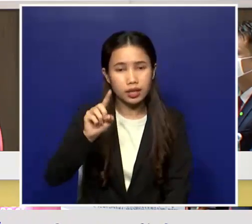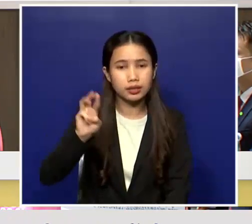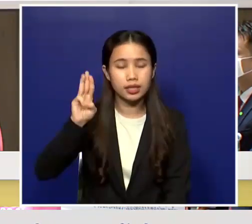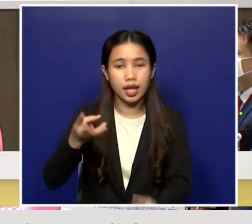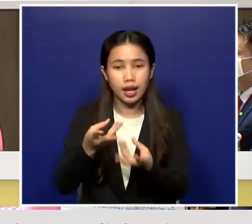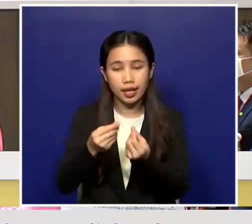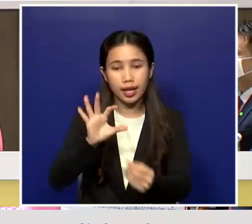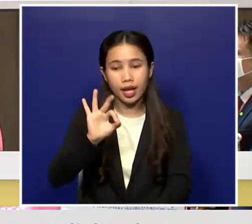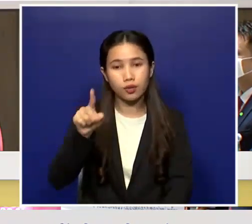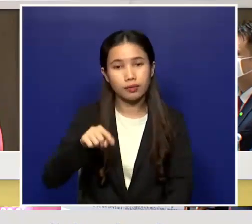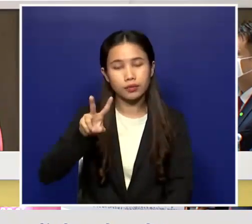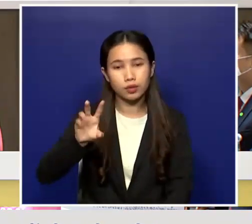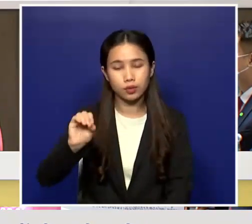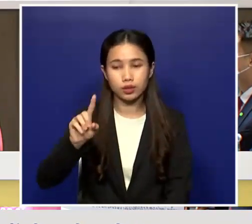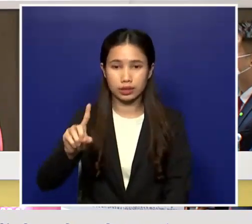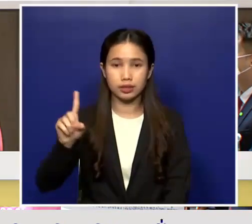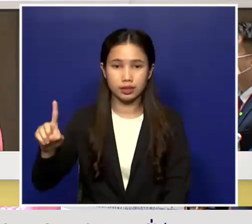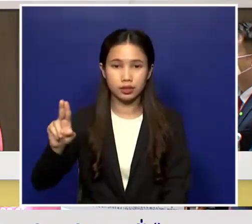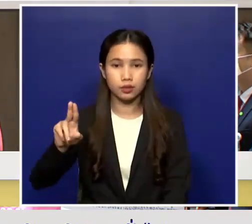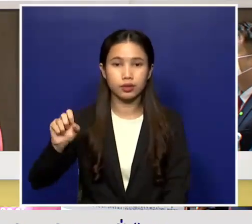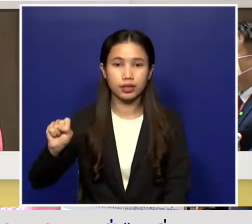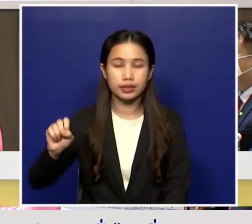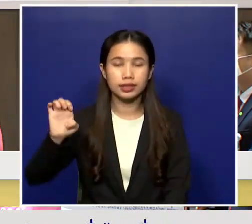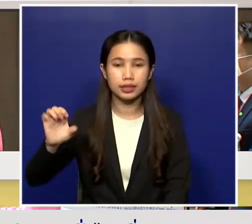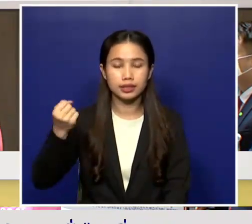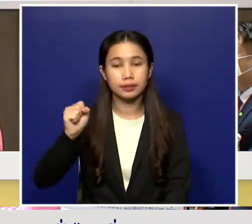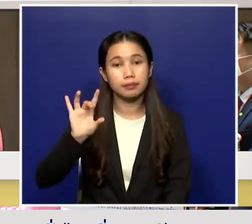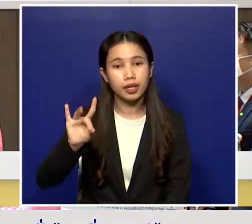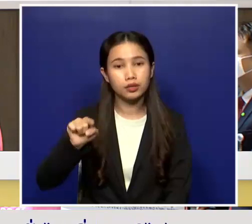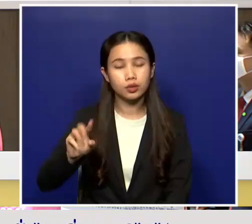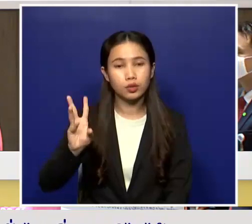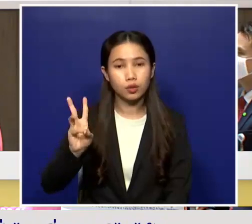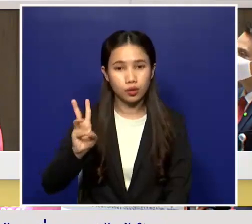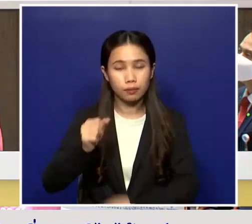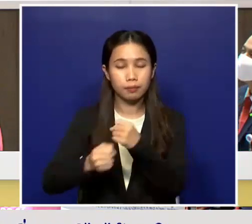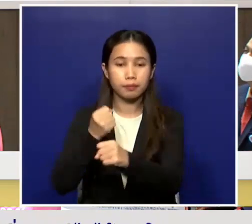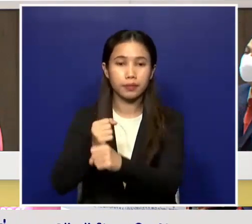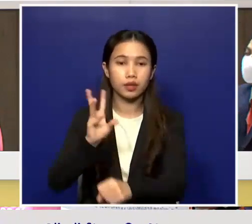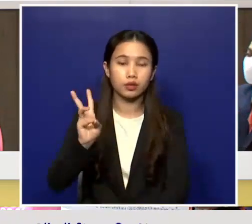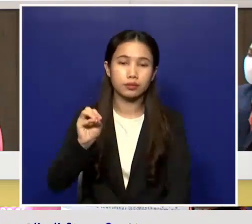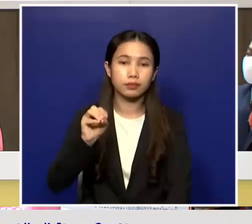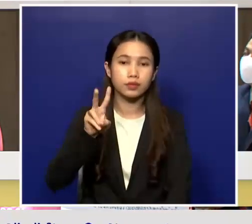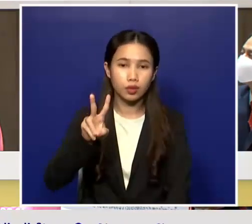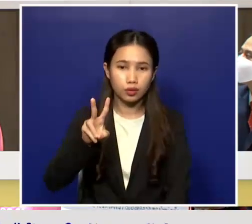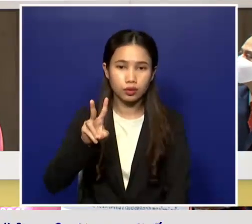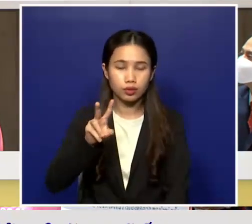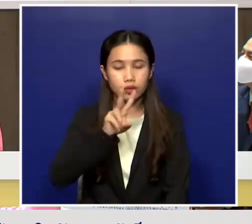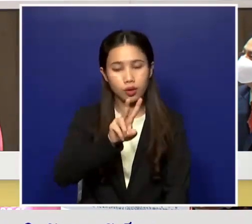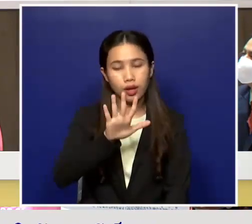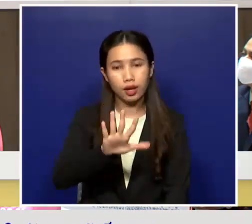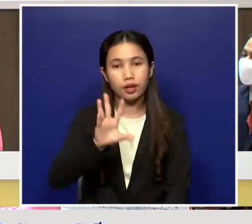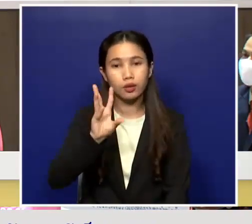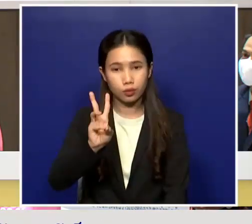ทับ2011 USE 18.6 ปี62นะครับแล้วก็มี256น